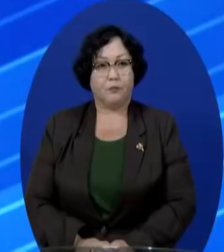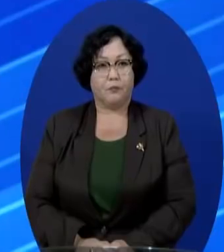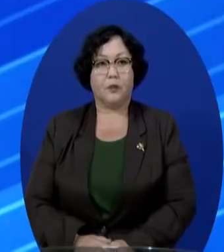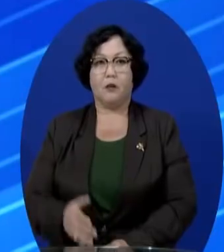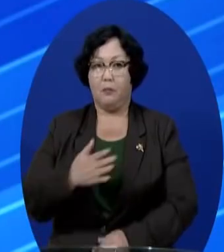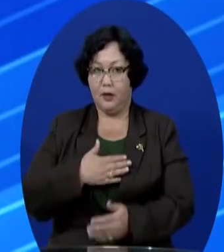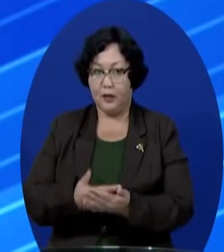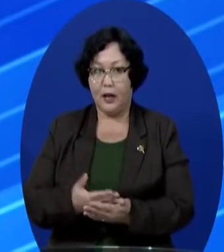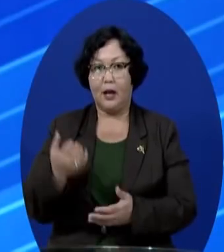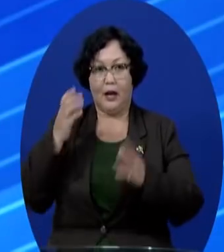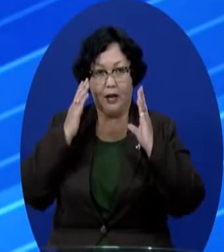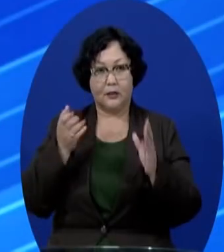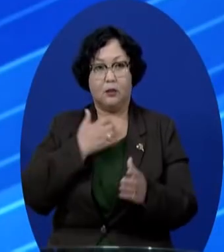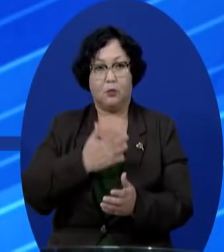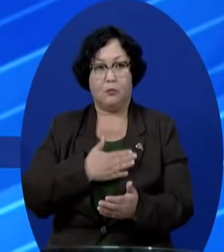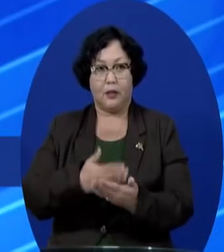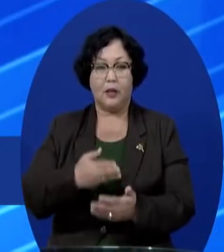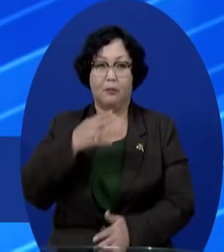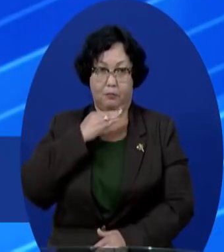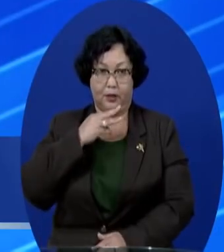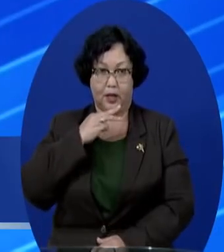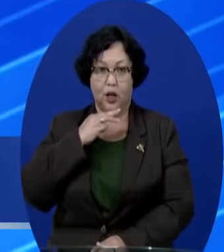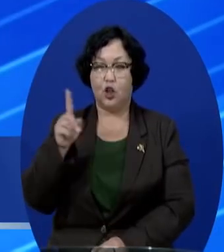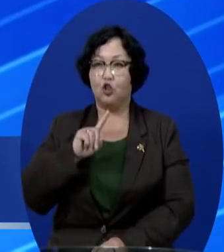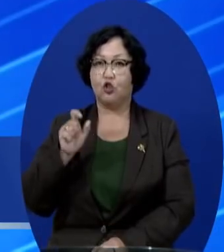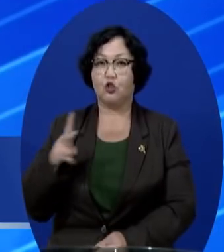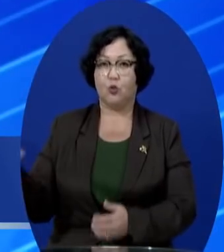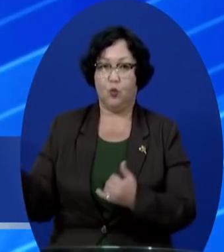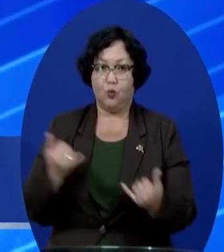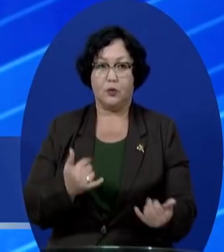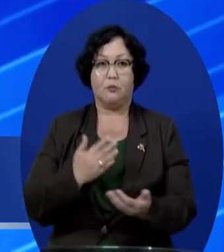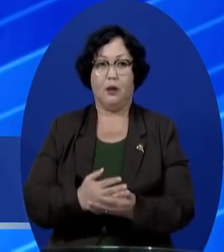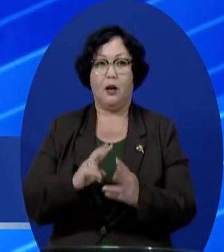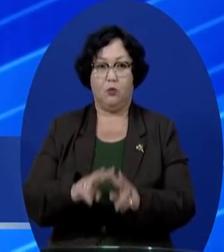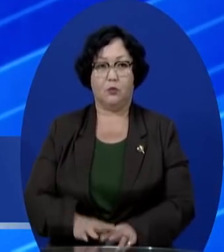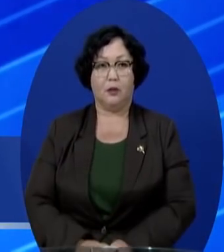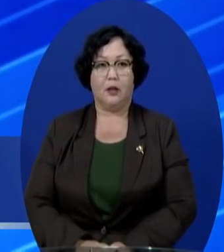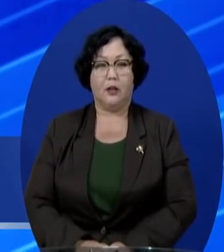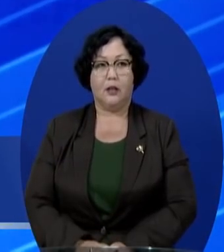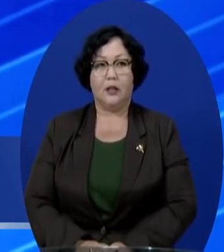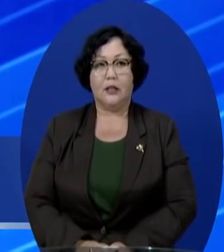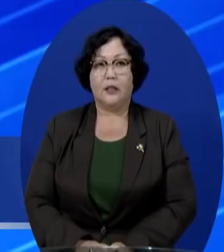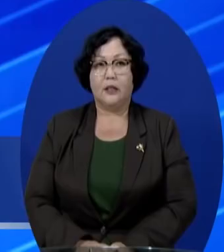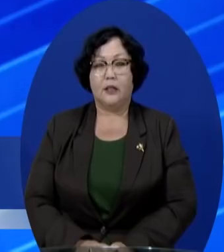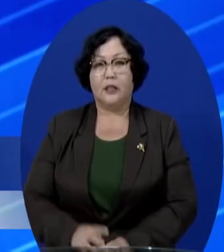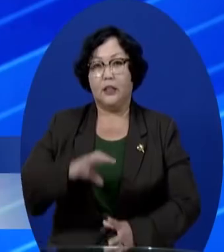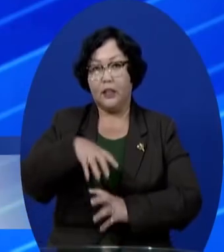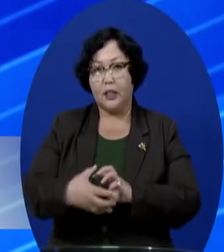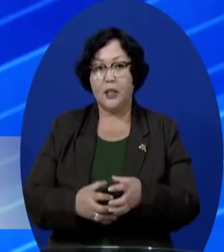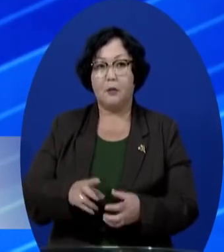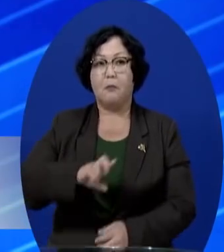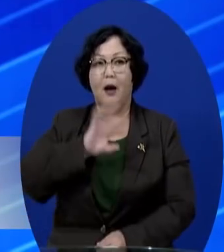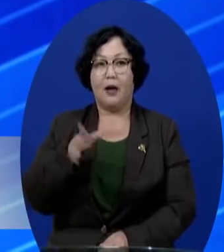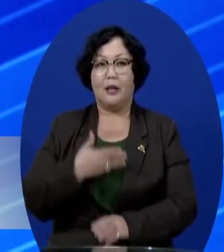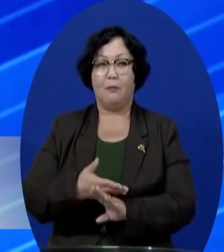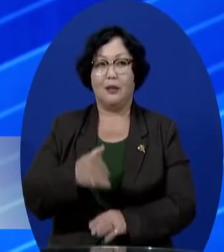Баярлалаа. Хамтдаа үзэж та бүхэнд баярлалаа. Цаг үрд мэдээллийн хөтөлбөр. Зочны ярилцлагаар үзэж та бүхэнд өргөнчлөн үргэлжлэр боллоо. За манай энэ дагийн зочноор Дэлхийн байгаль хамгаалах сангийн